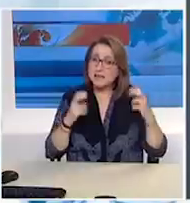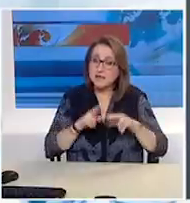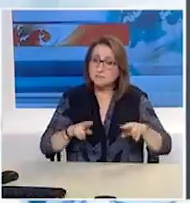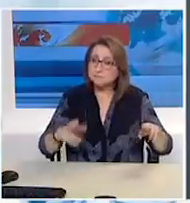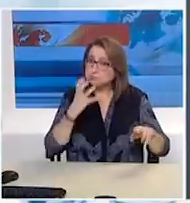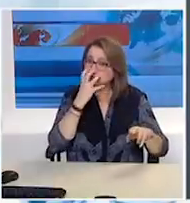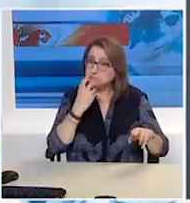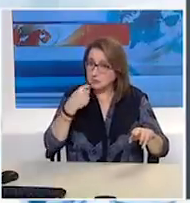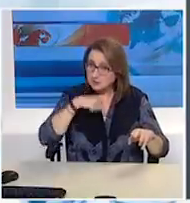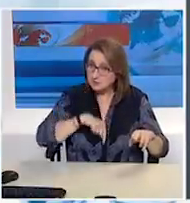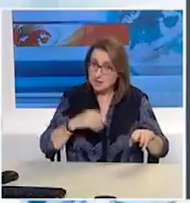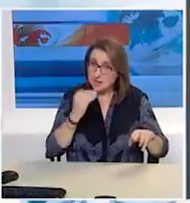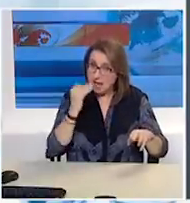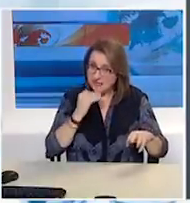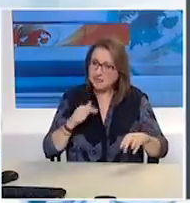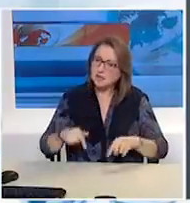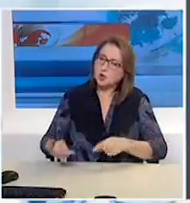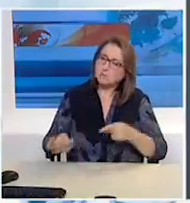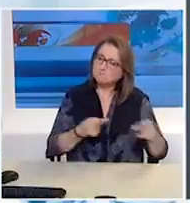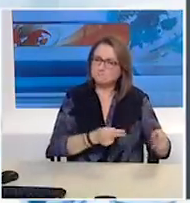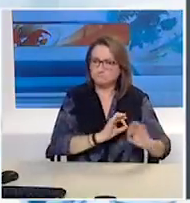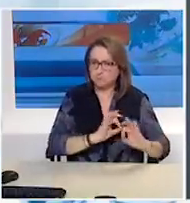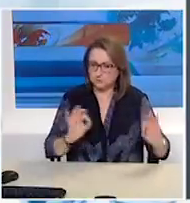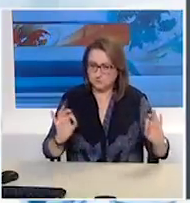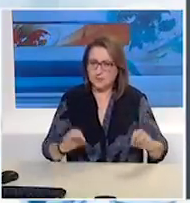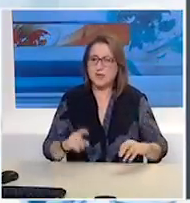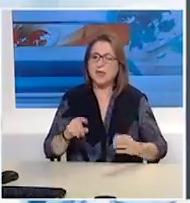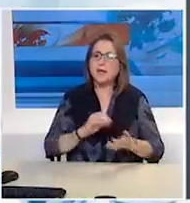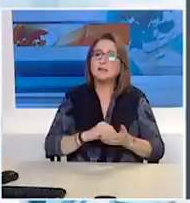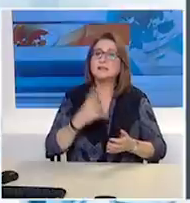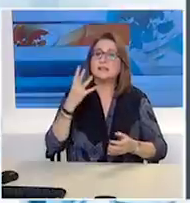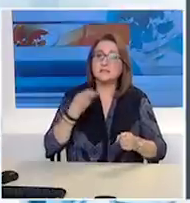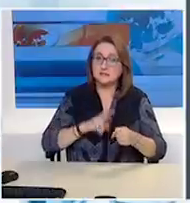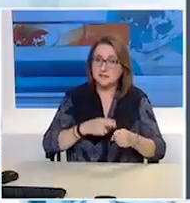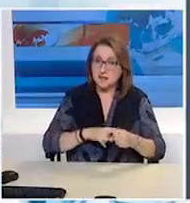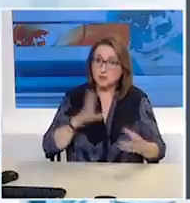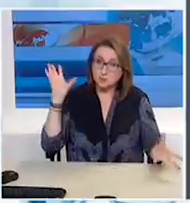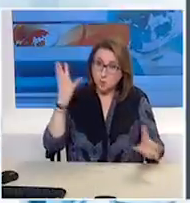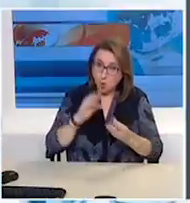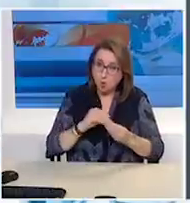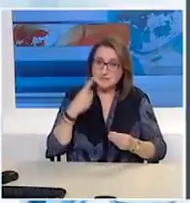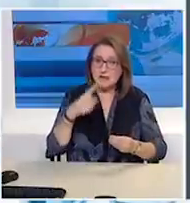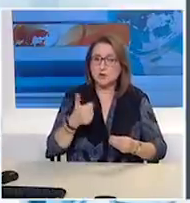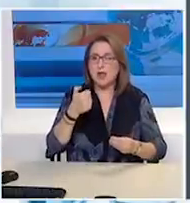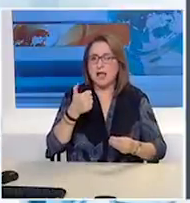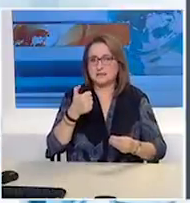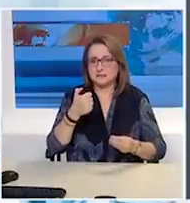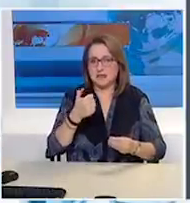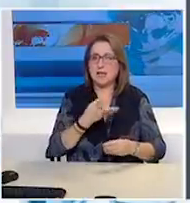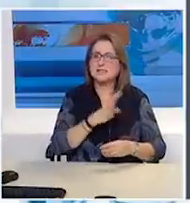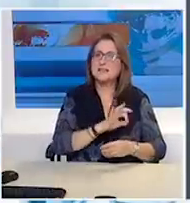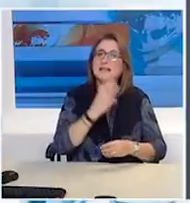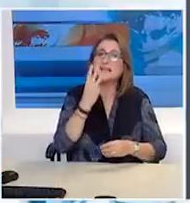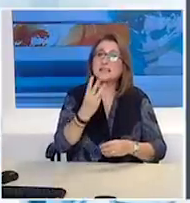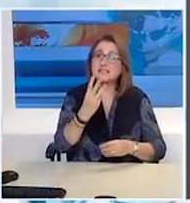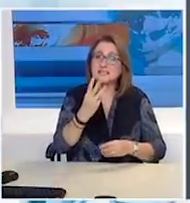ΜΕΘ. Τέλος, έχουμε 4 ακόμα καταγεγραμμένους θανάτους και 160 θανάτους συνολικά στη χώρα. 43 ήταν γυναίκες και οι